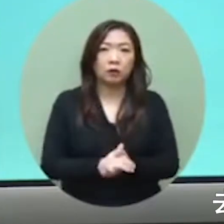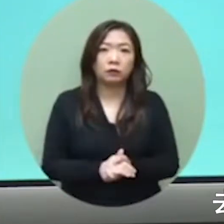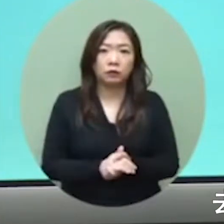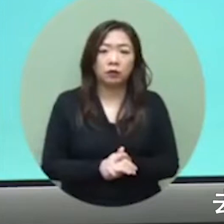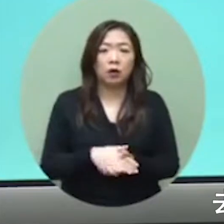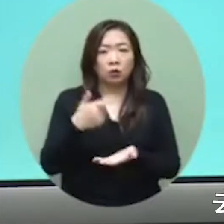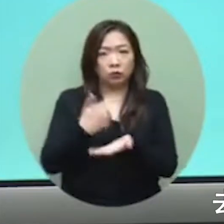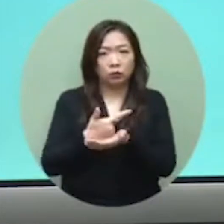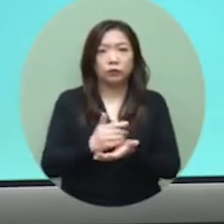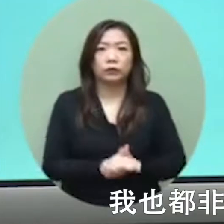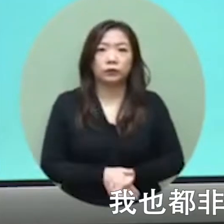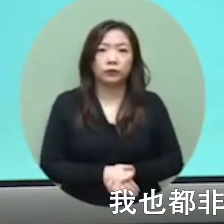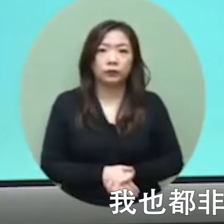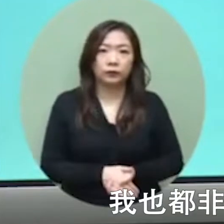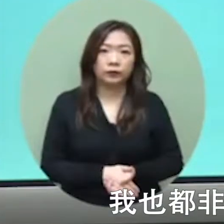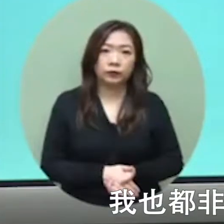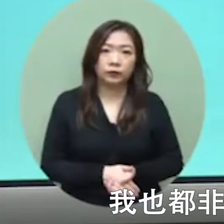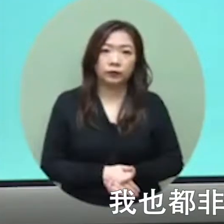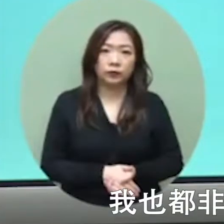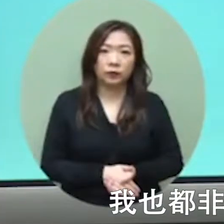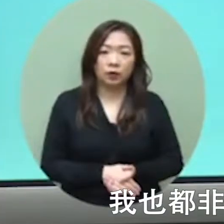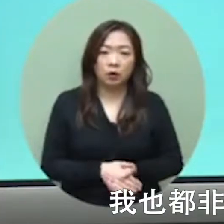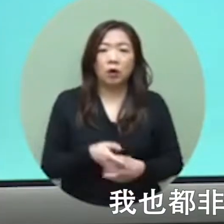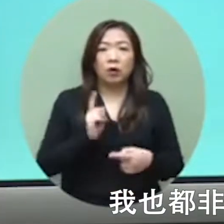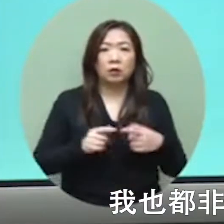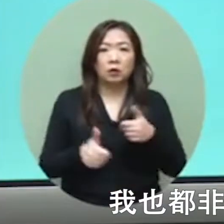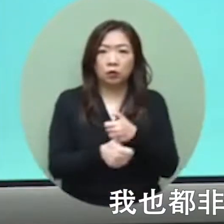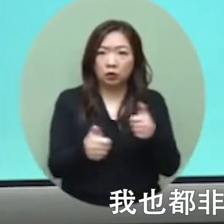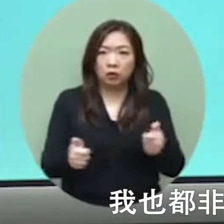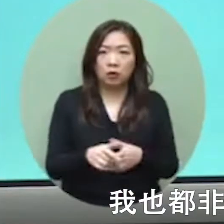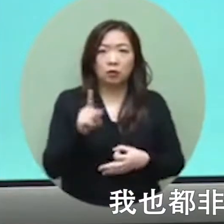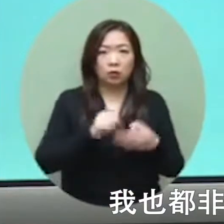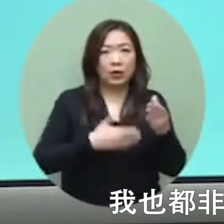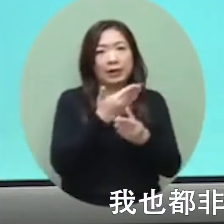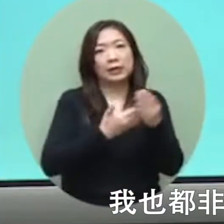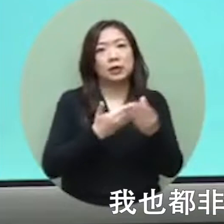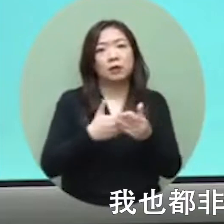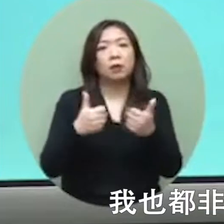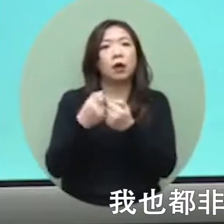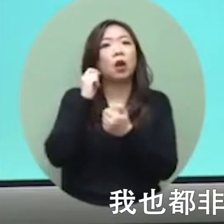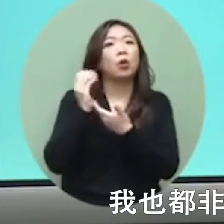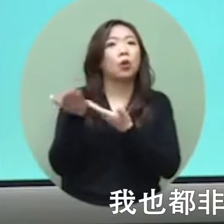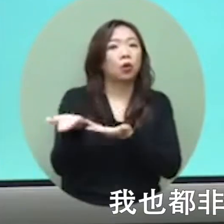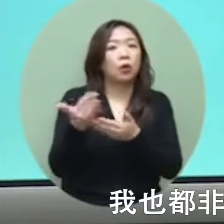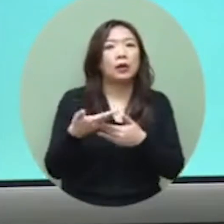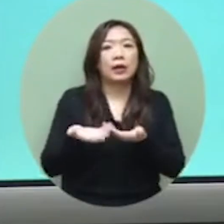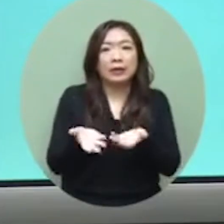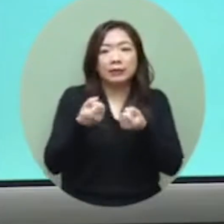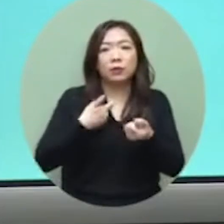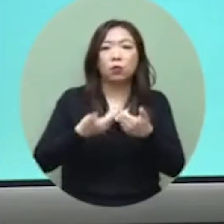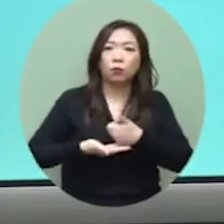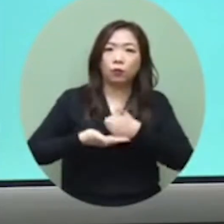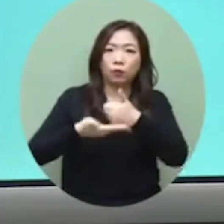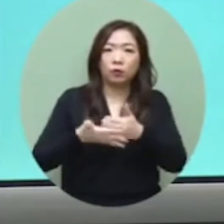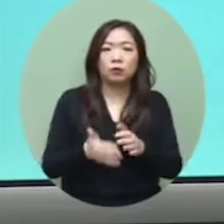很重要的。我亦都非常感謝葉劉淑儀女士，她接受我的邀請去出